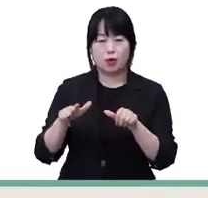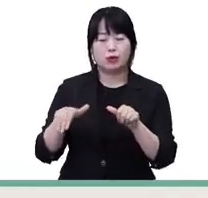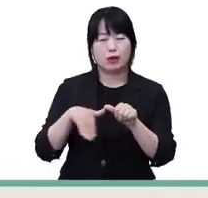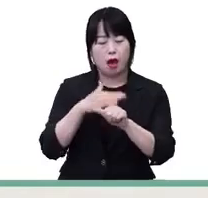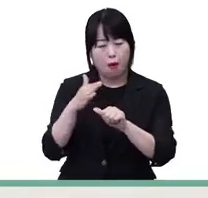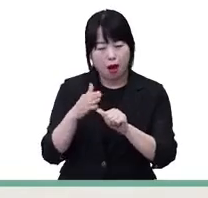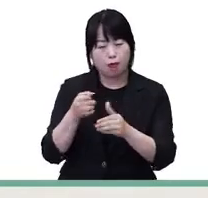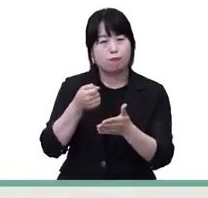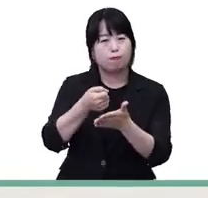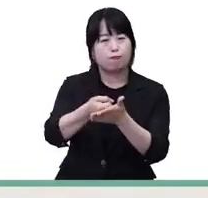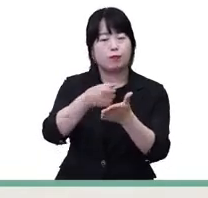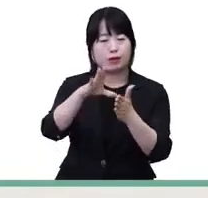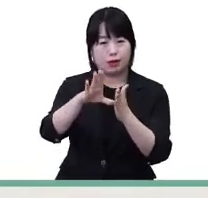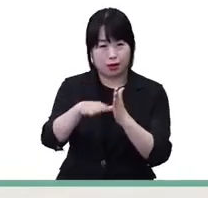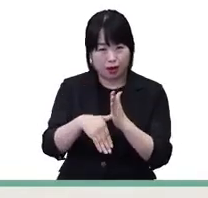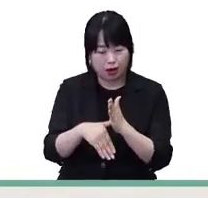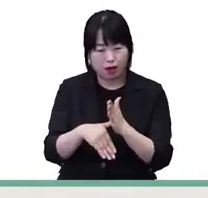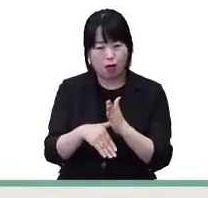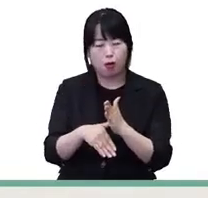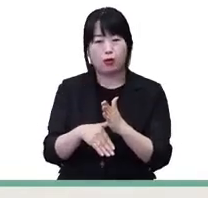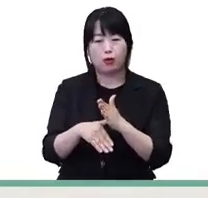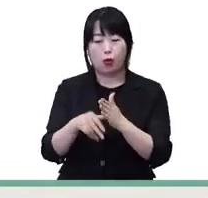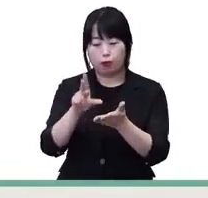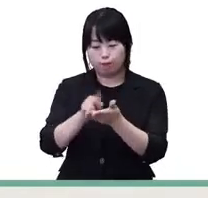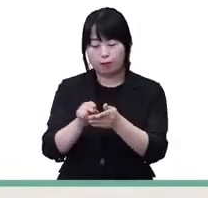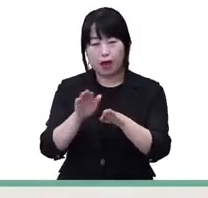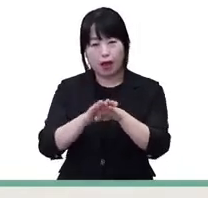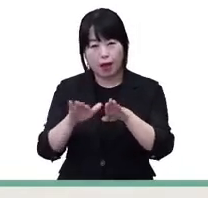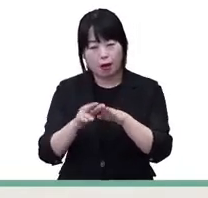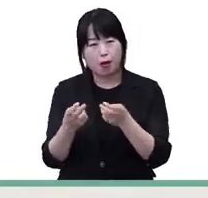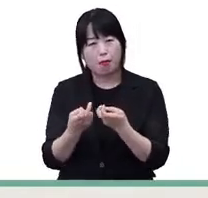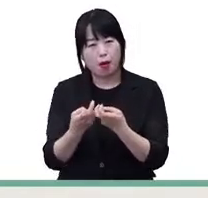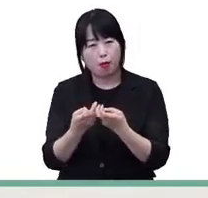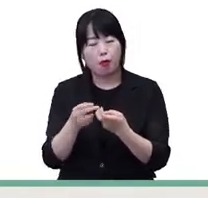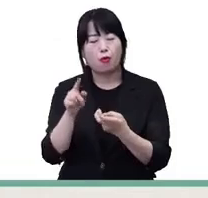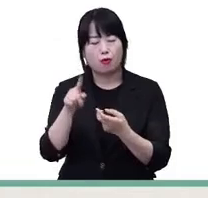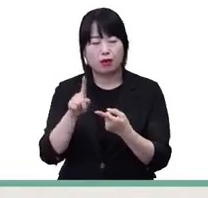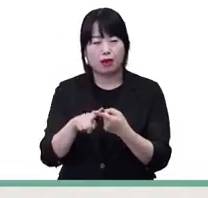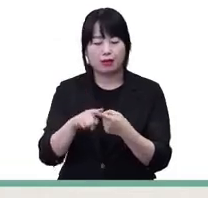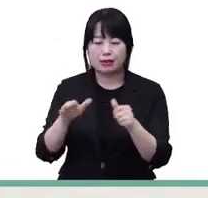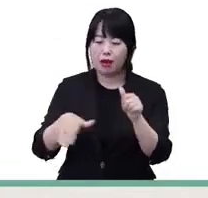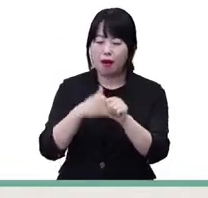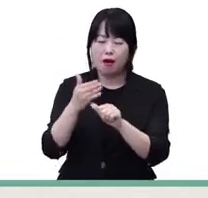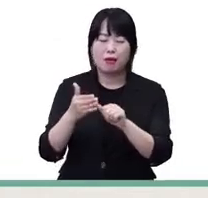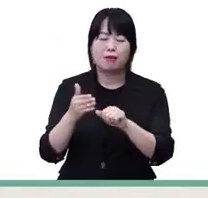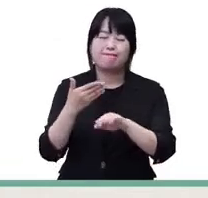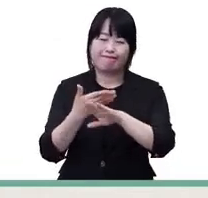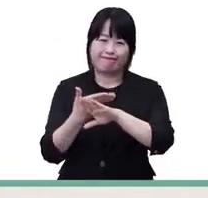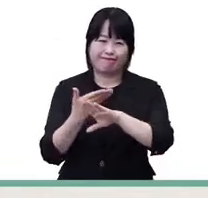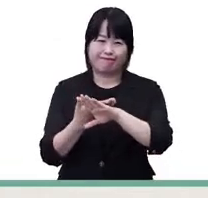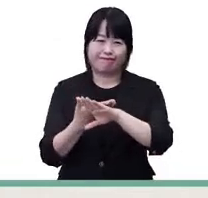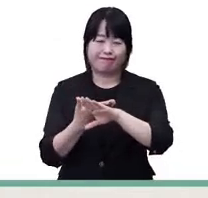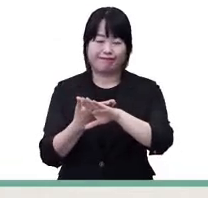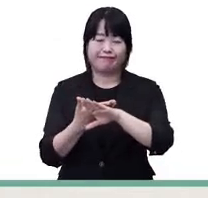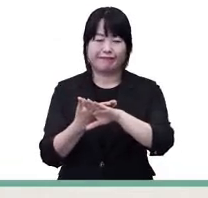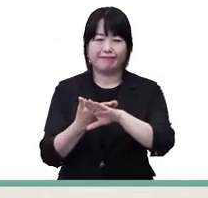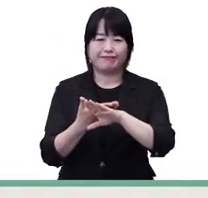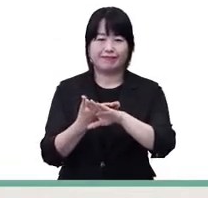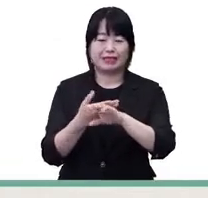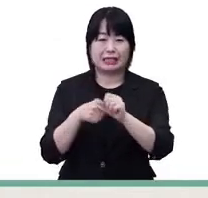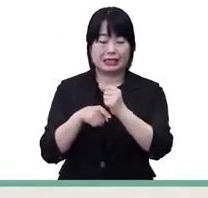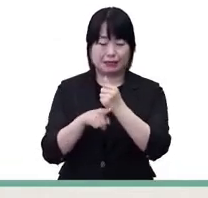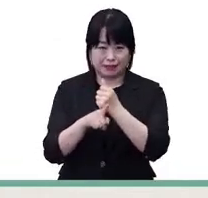결정을 내리고 어떻게 이제 대처를 하느냐에 따라서 많이 달라질 수 있다라는 이제 그런